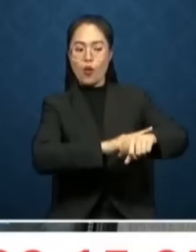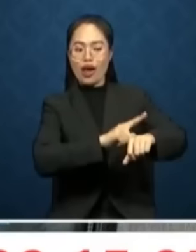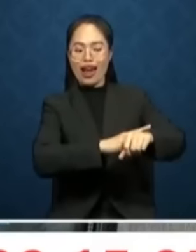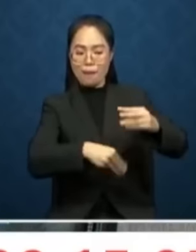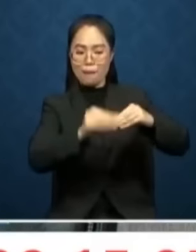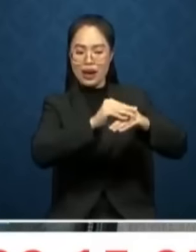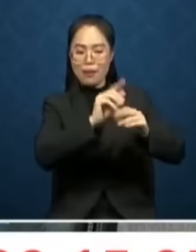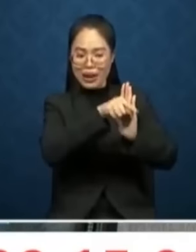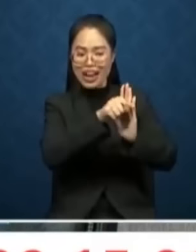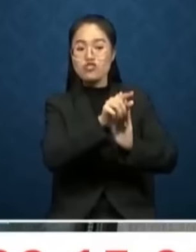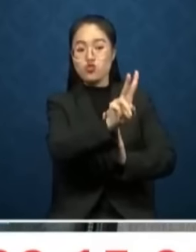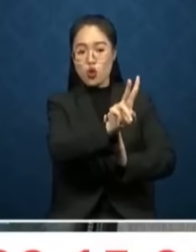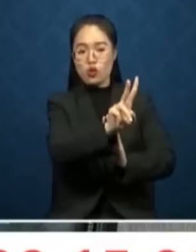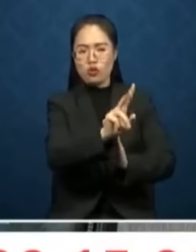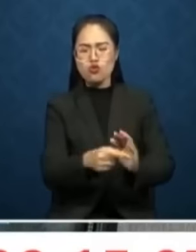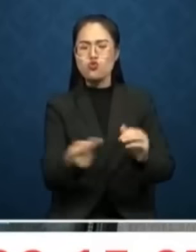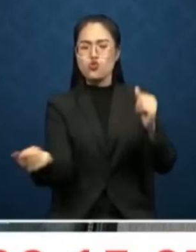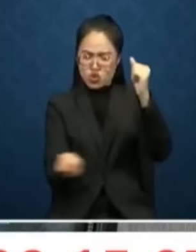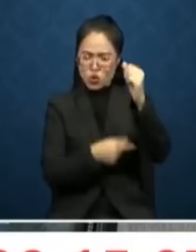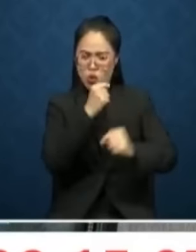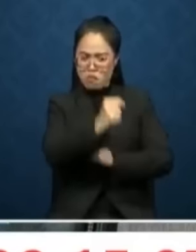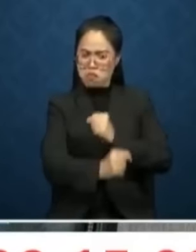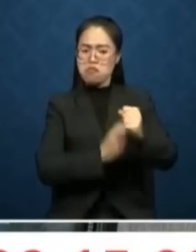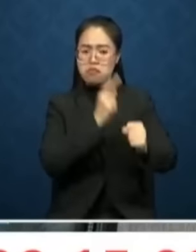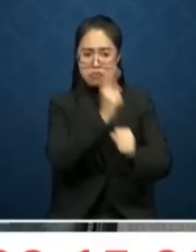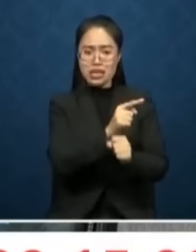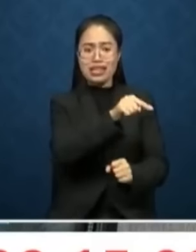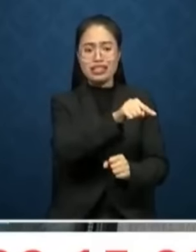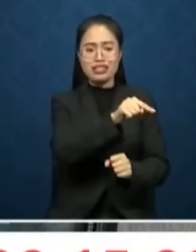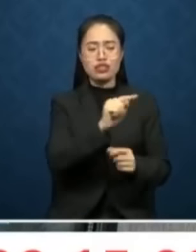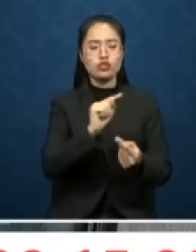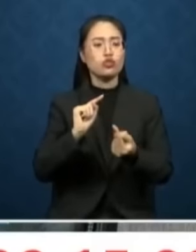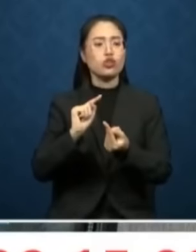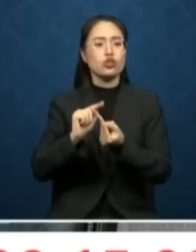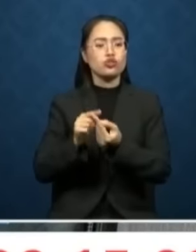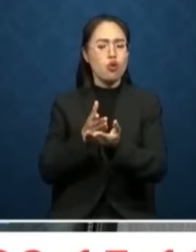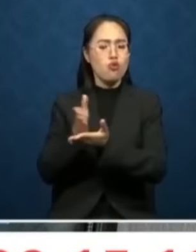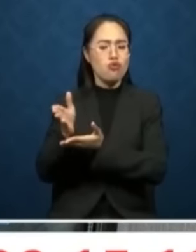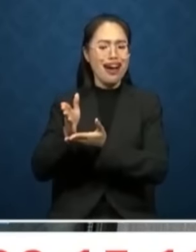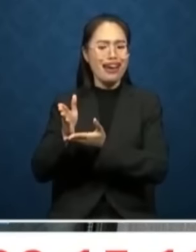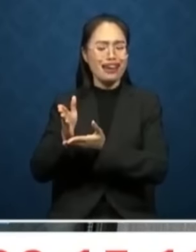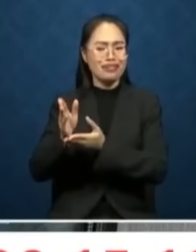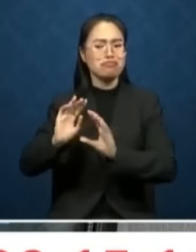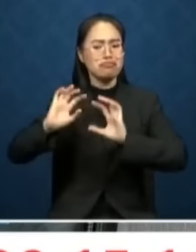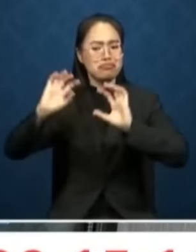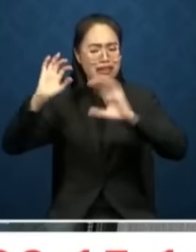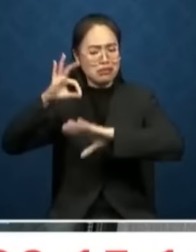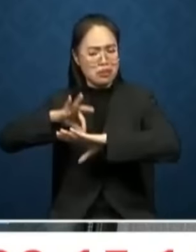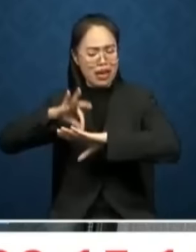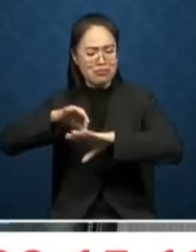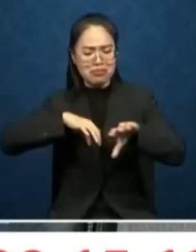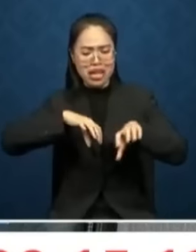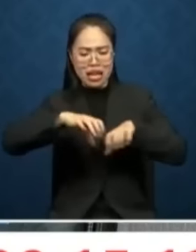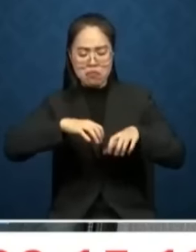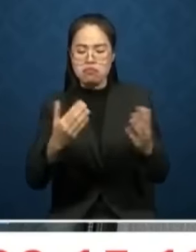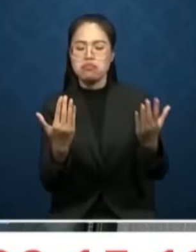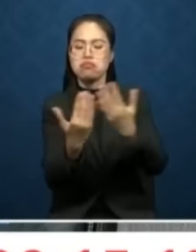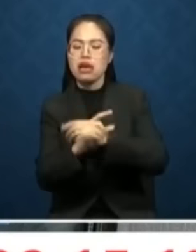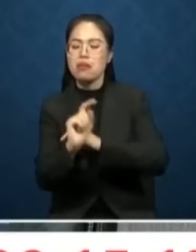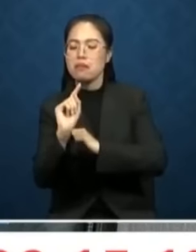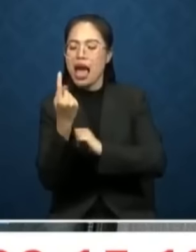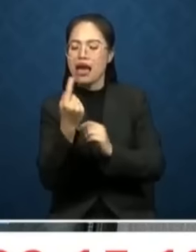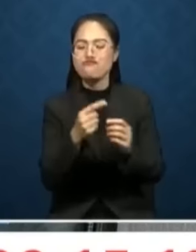ครับโทษ1ปีนั้นเนี่ยได้ถูกกระบวนการบริหารโทษที่ท่านกำกับดูแลอยู่ทำปู้ยี่ปู้ยำด้วยวิธีการ